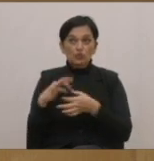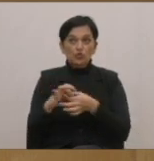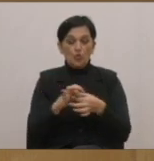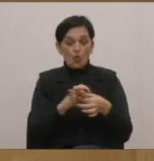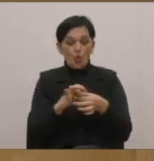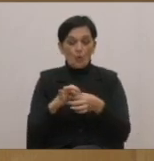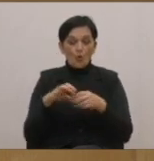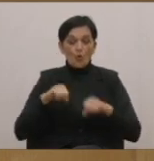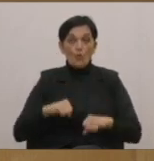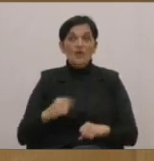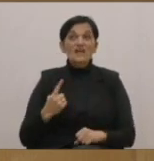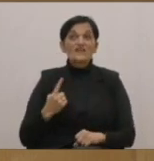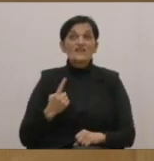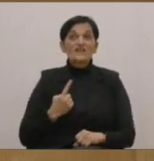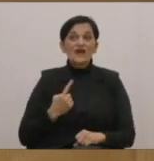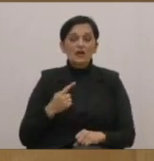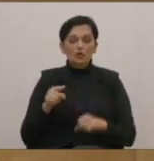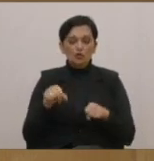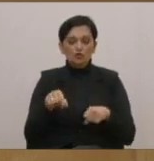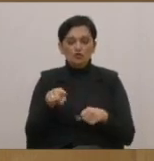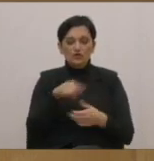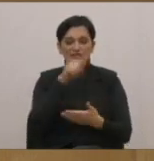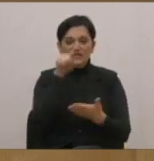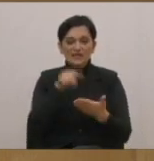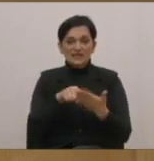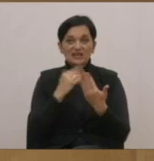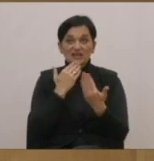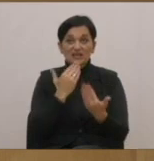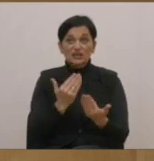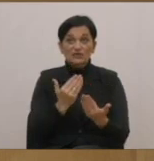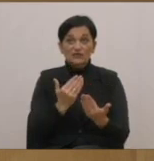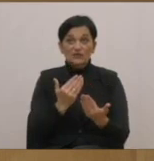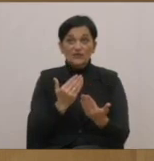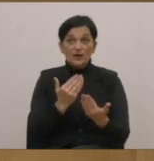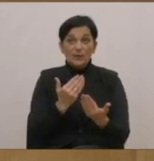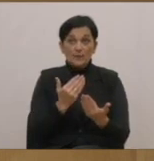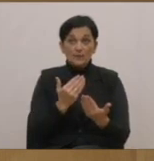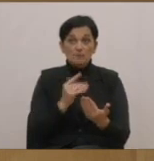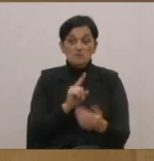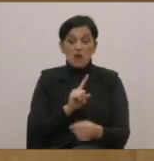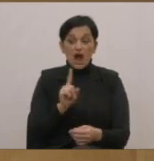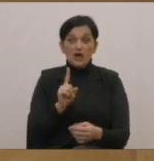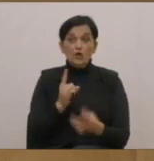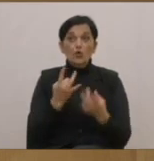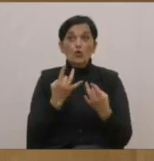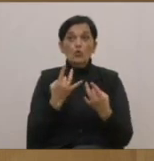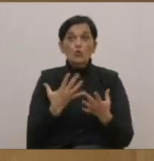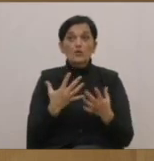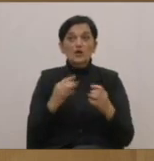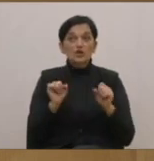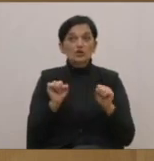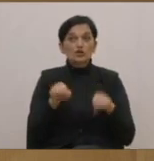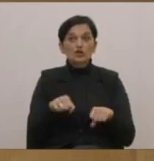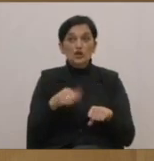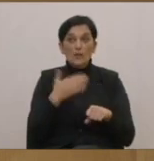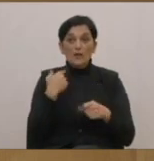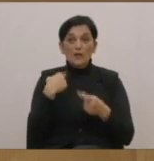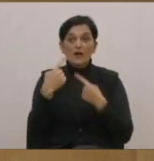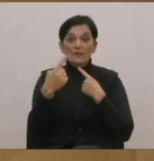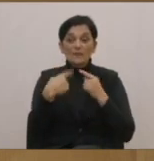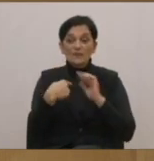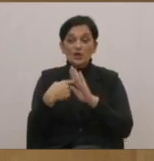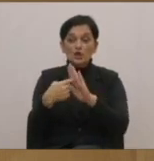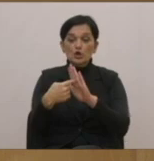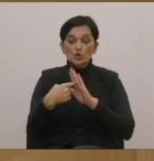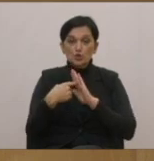da velodebi. Mimșe sa deblobasam eskit cu adauso. Choda magram ubrat ce sa deblobar mac discuția se chaverte mitro